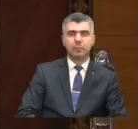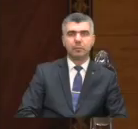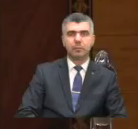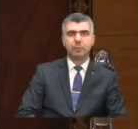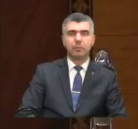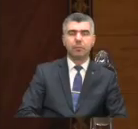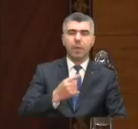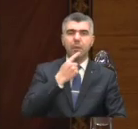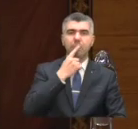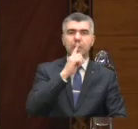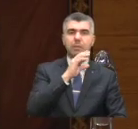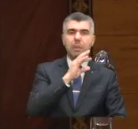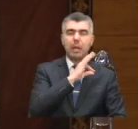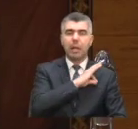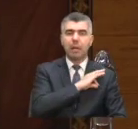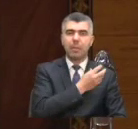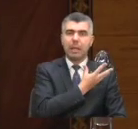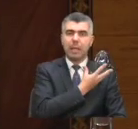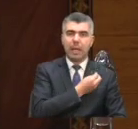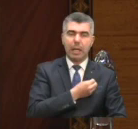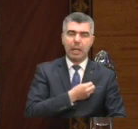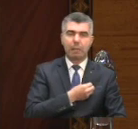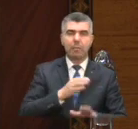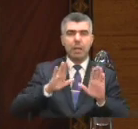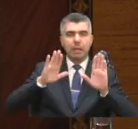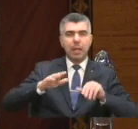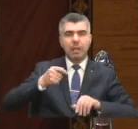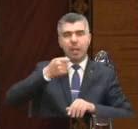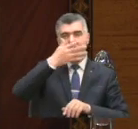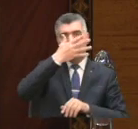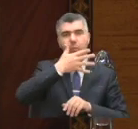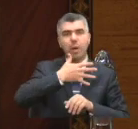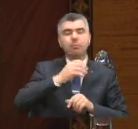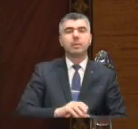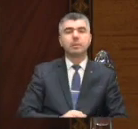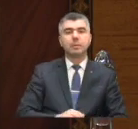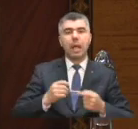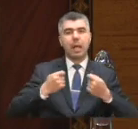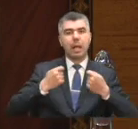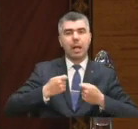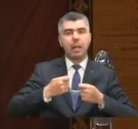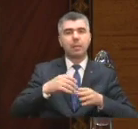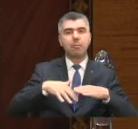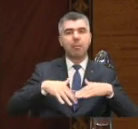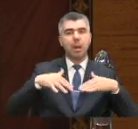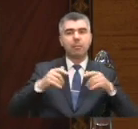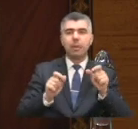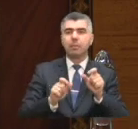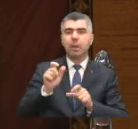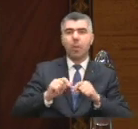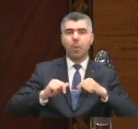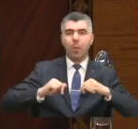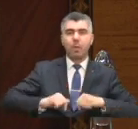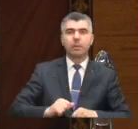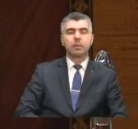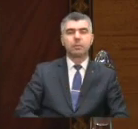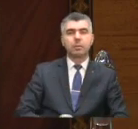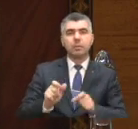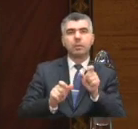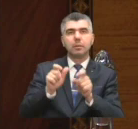بسم الله الرحمن الرحيم والصلاه والسلام على خير المرسلين السيد الرئيس المحترم الوزراء المحترمون